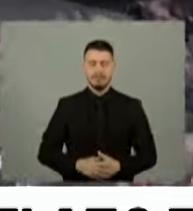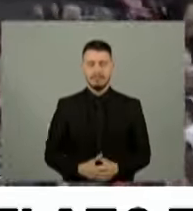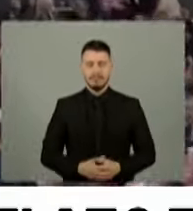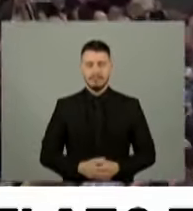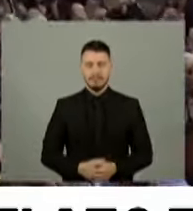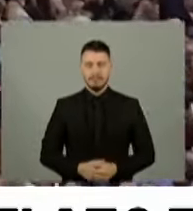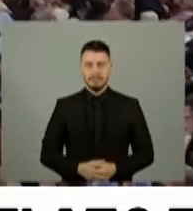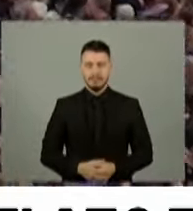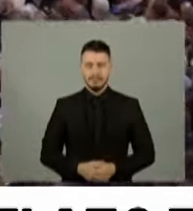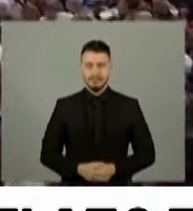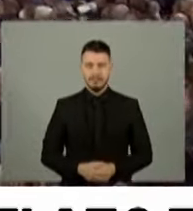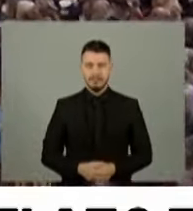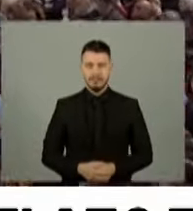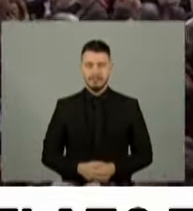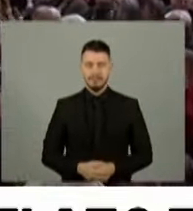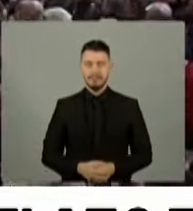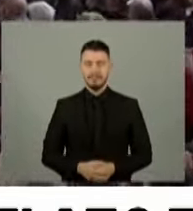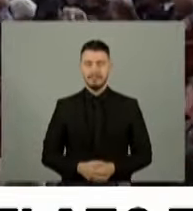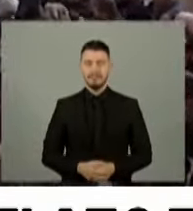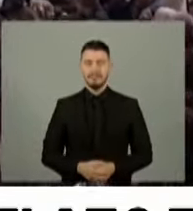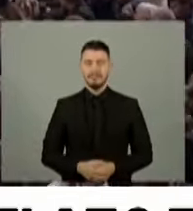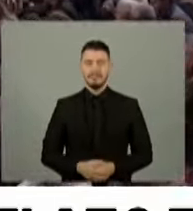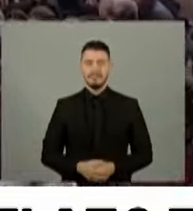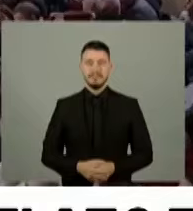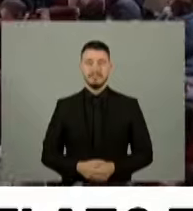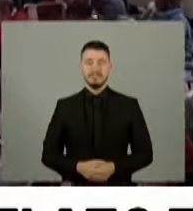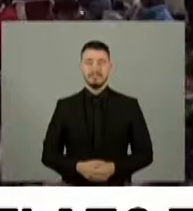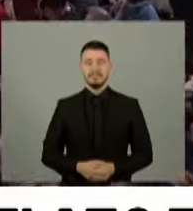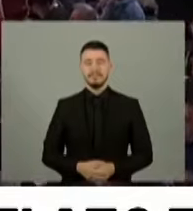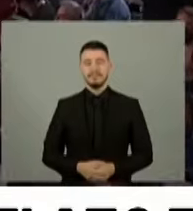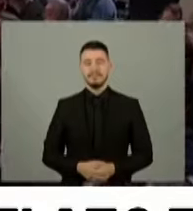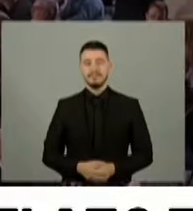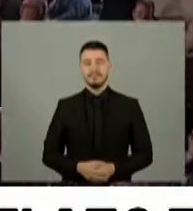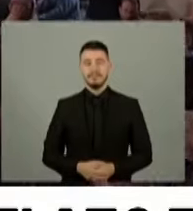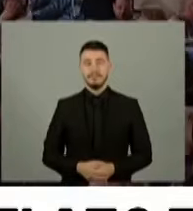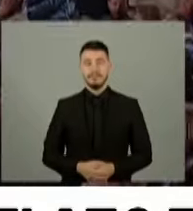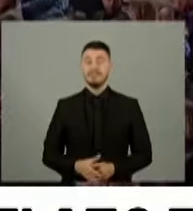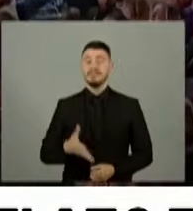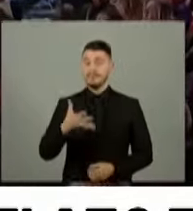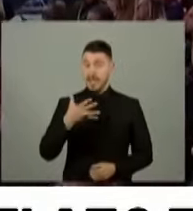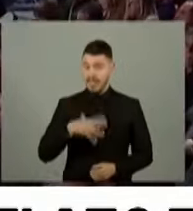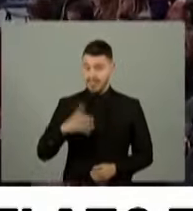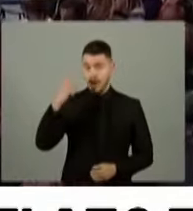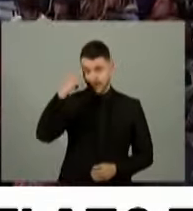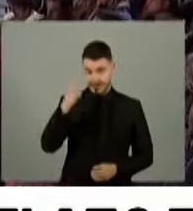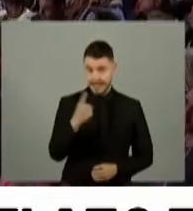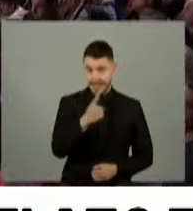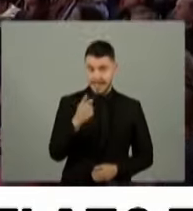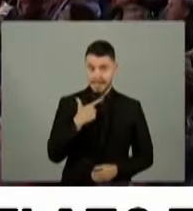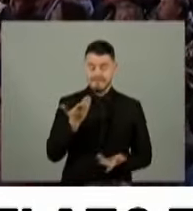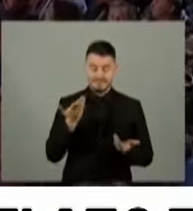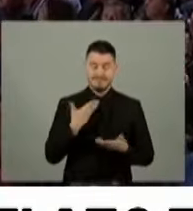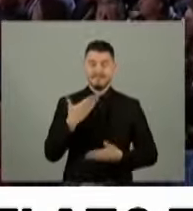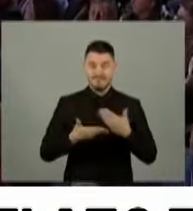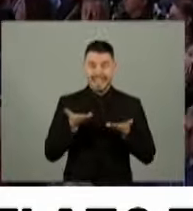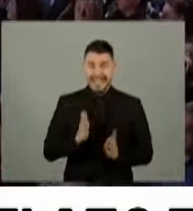ο Κασελάκης συνάντησε μια γενικευμένη αμφισβήτηση στο εσωτερικό του κόμματος, το οποίο έχει να κάνει κυρίως με την κακή δημοσκοπική εικόνα του ΣΥΡΙΖΑ, ότι είναι τρίτος